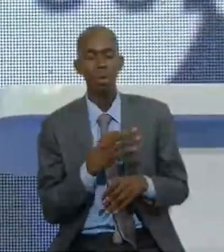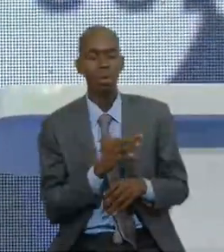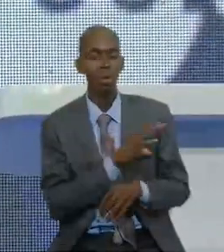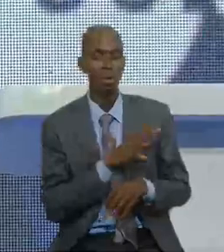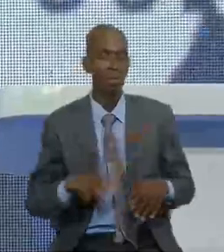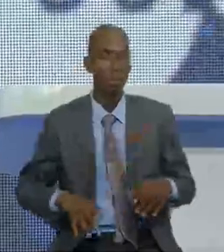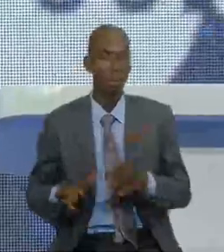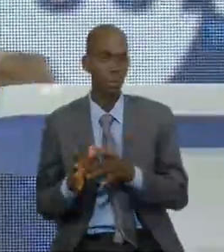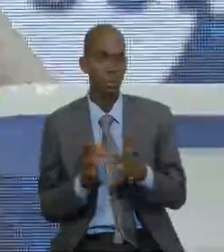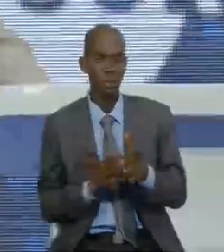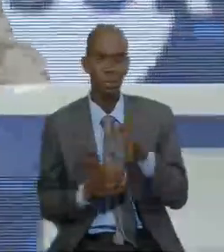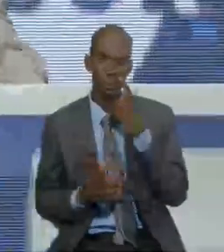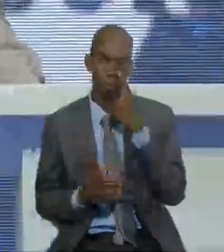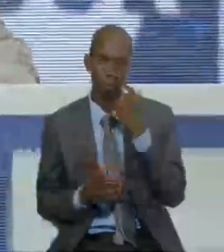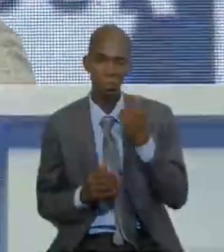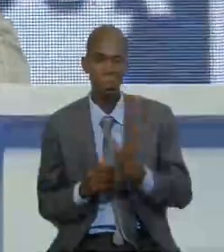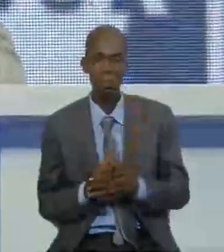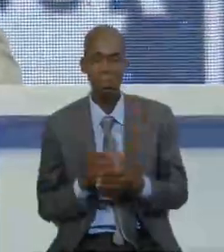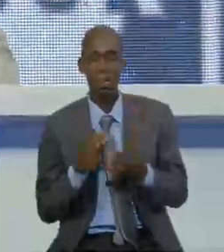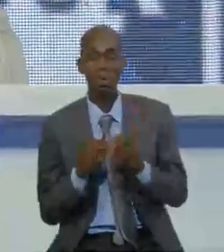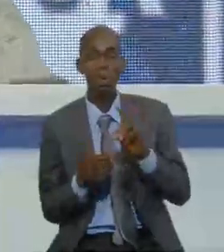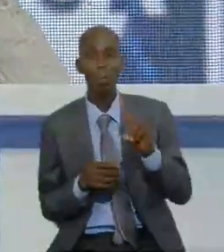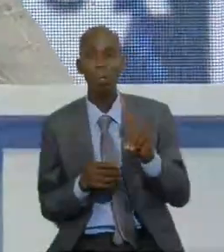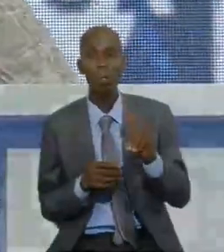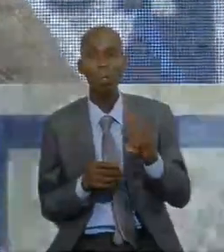du sang de Christ